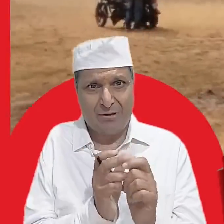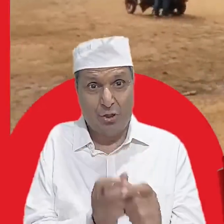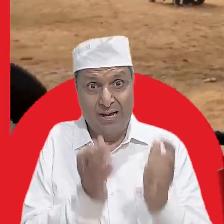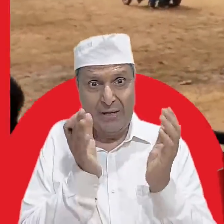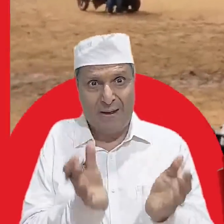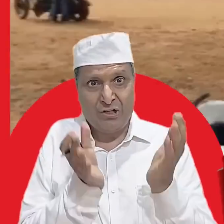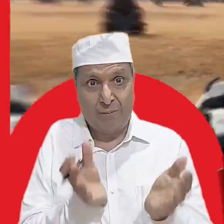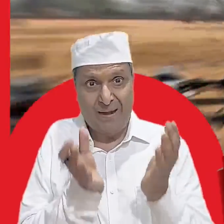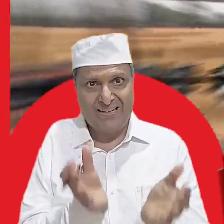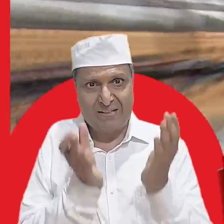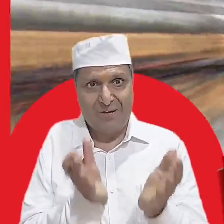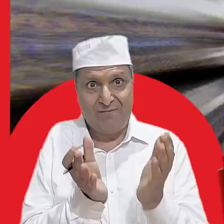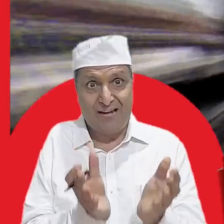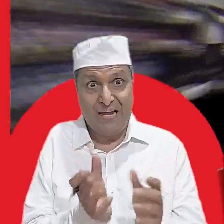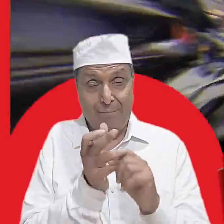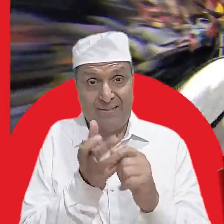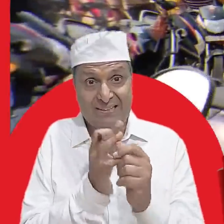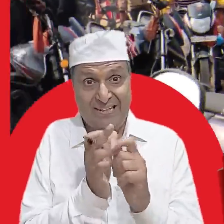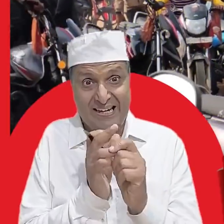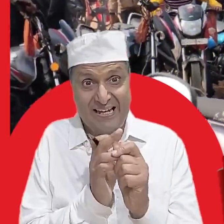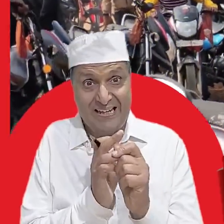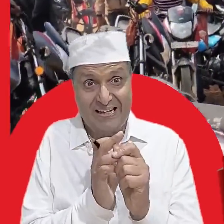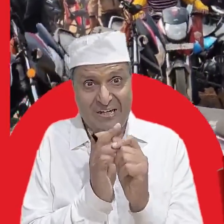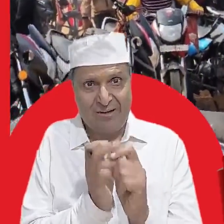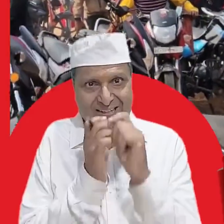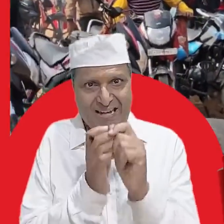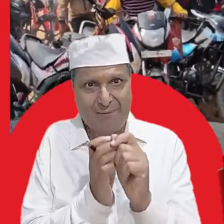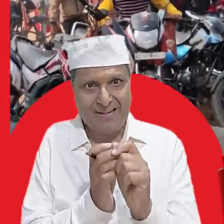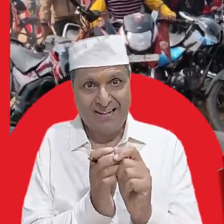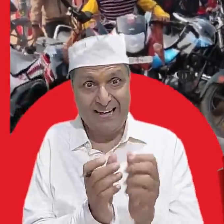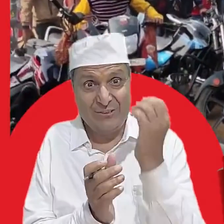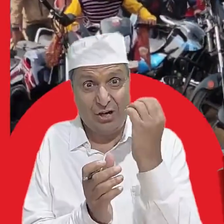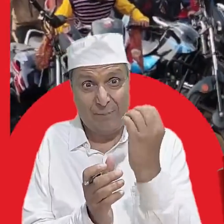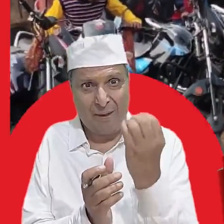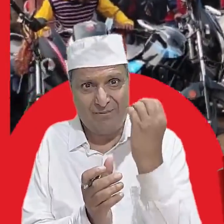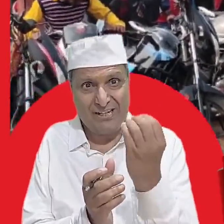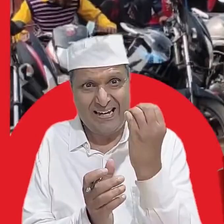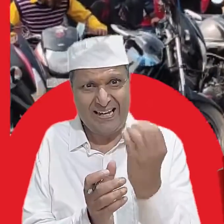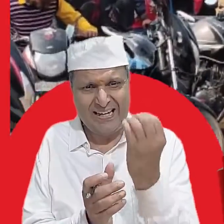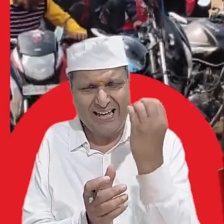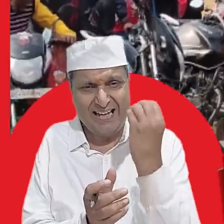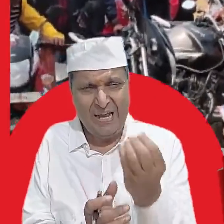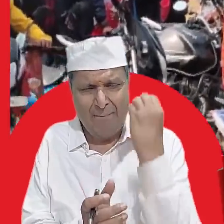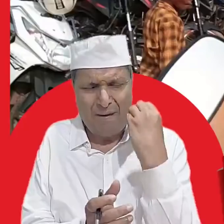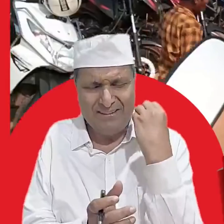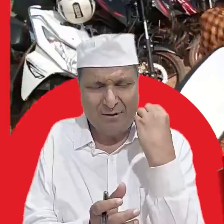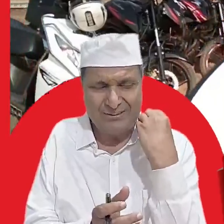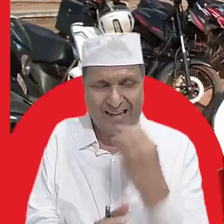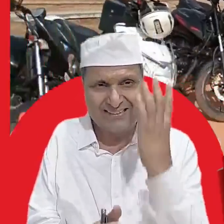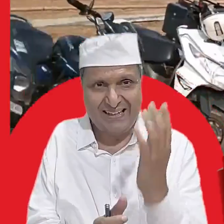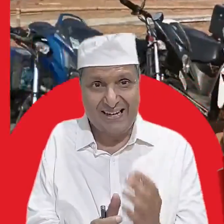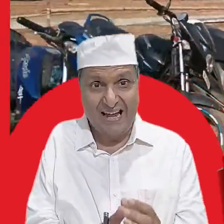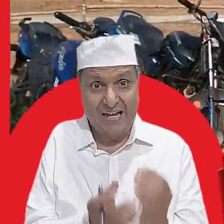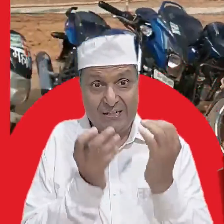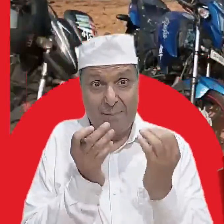सिगरेट तंबाकू इन बाइकों पर बैठकर सवार होने वाले मस्ती करने आएंगे लड़के और लड़कियां यहां पर। अरे जो अभ्रमचर्य करके दिखाएंगे, पावनता को